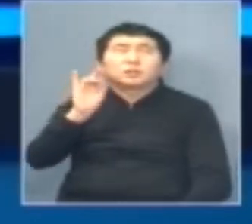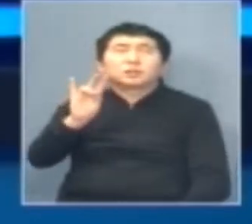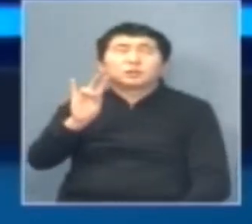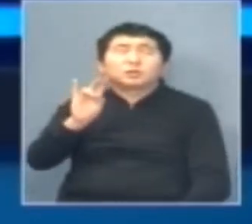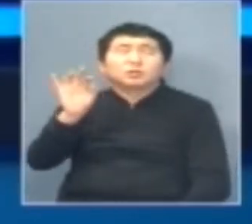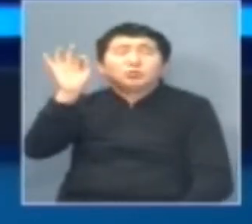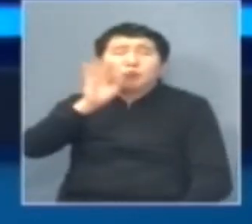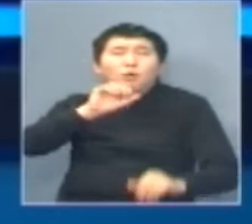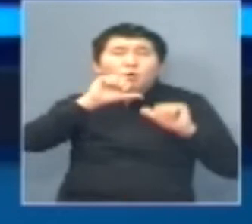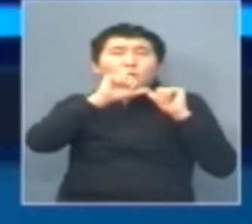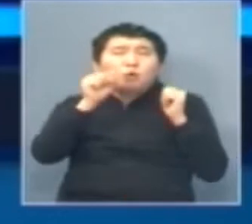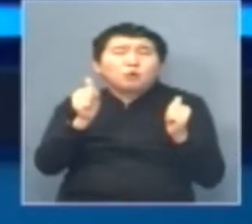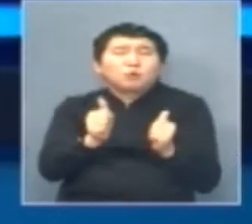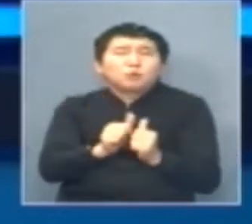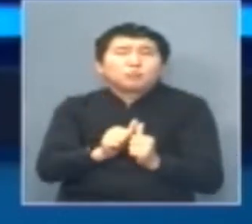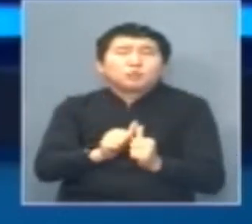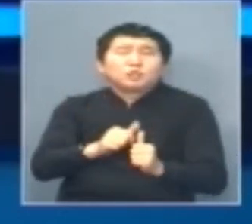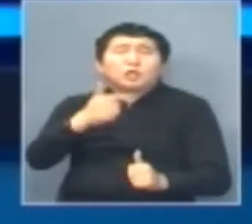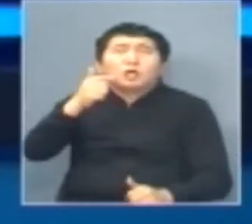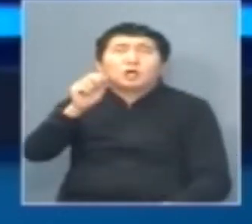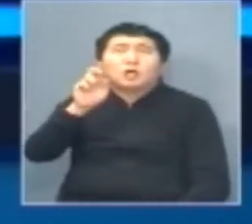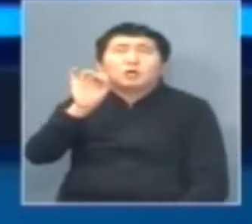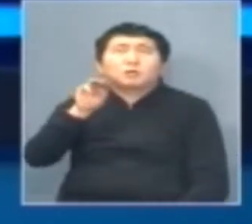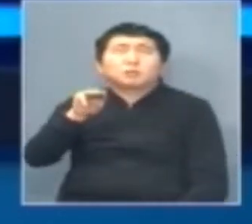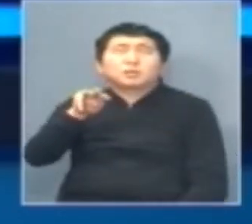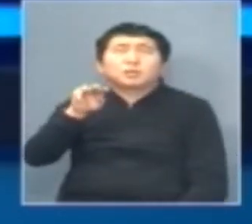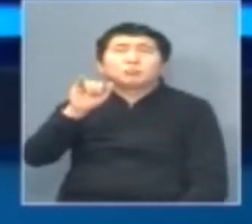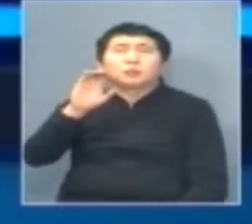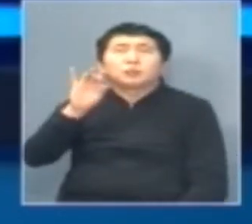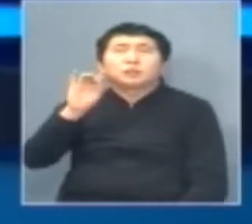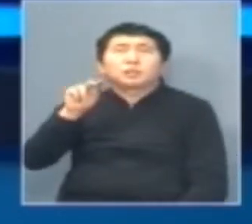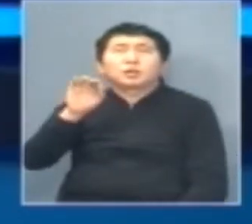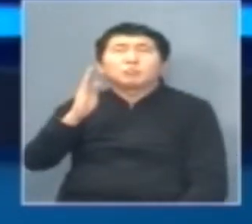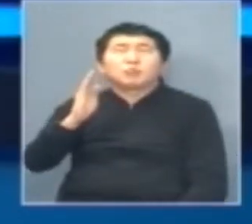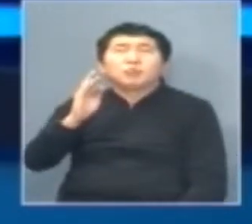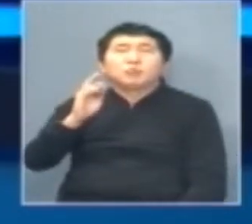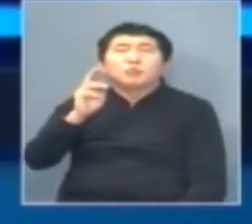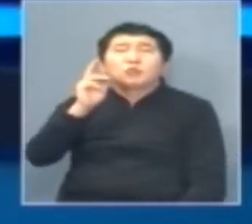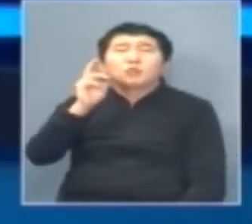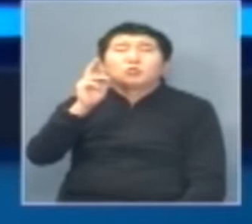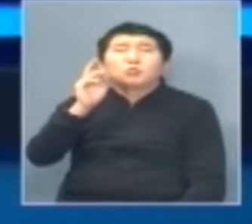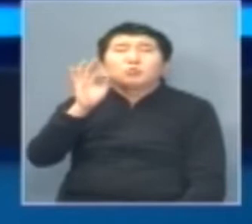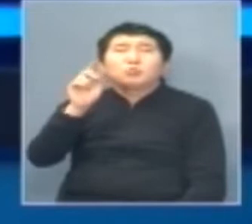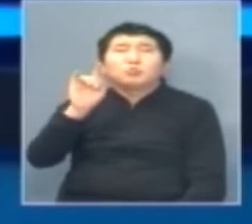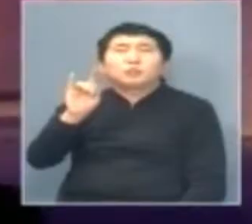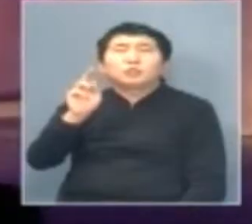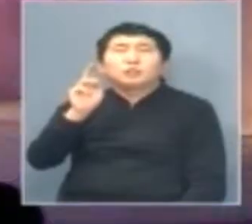2 по мотивам пьесы габита мусрепова kozak рубеж по отцу на открытие побывали и мои коллеги